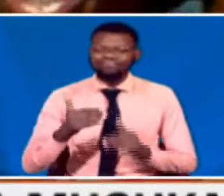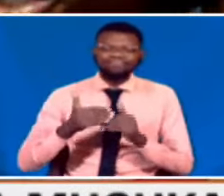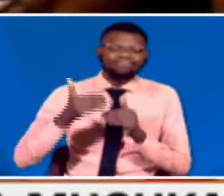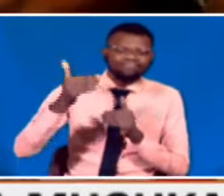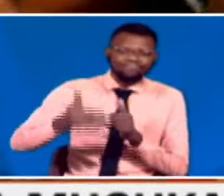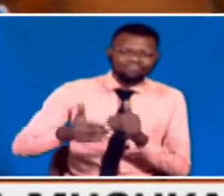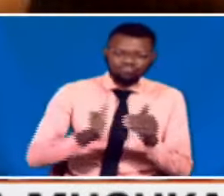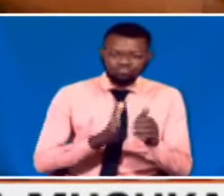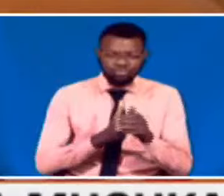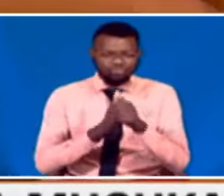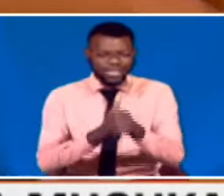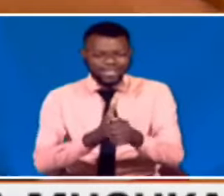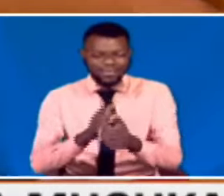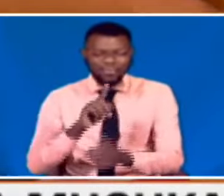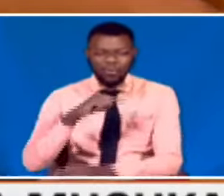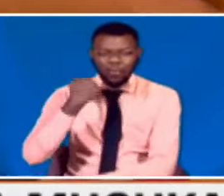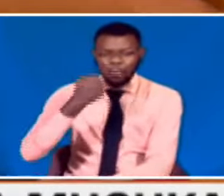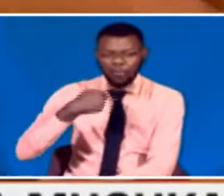kesho?